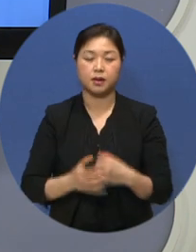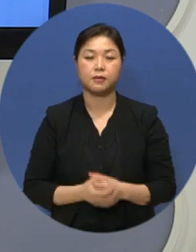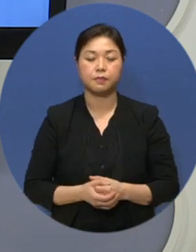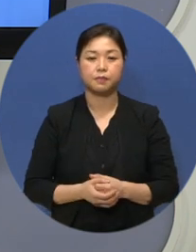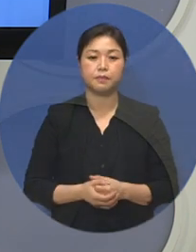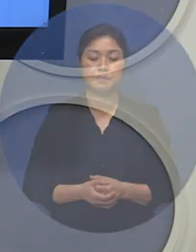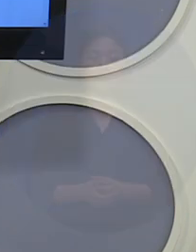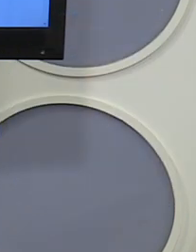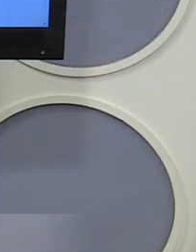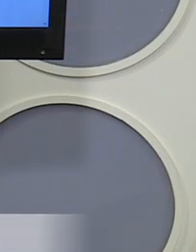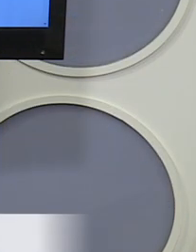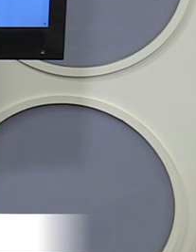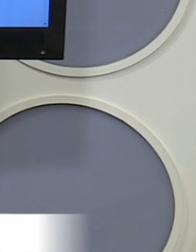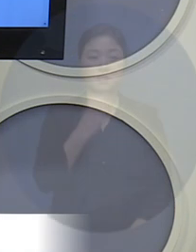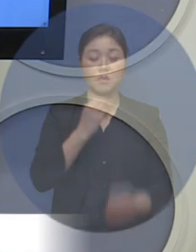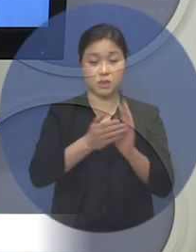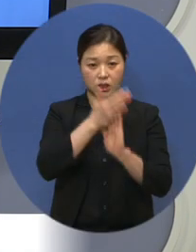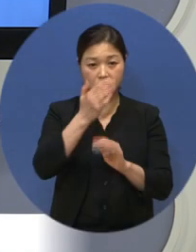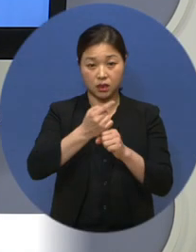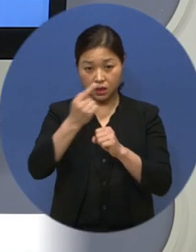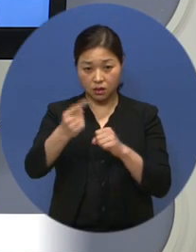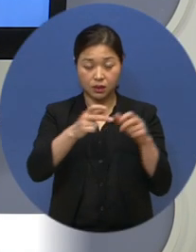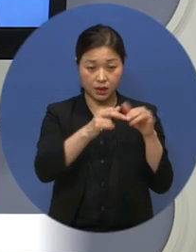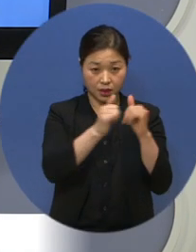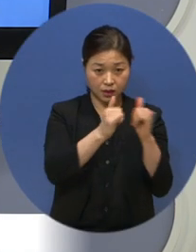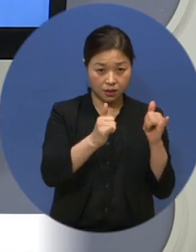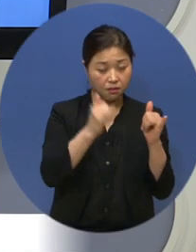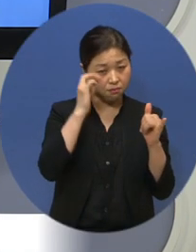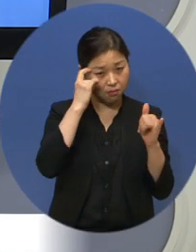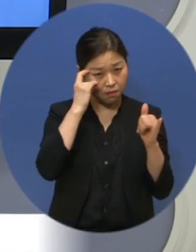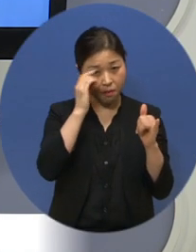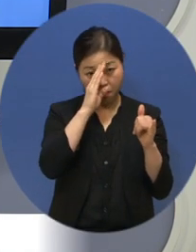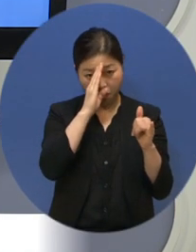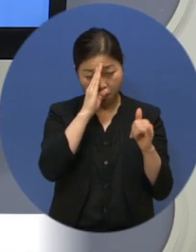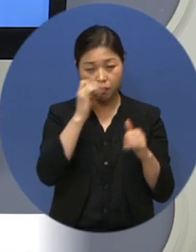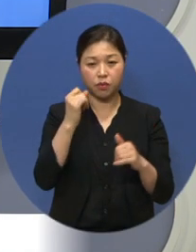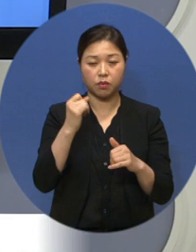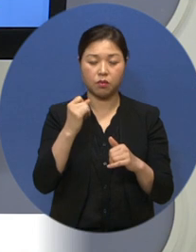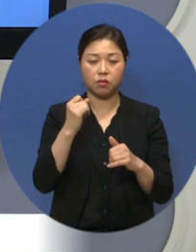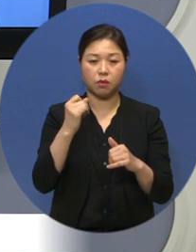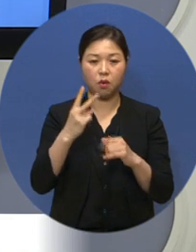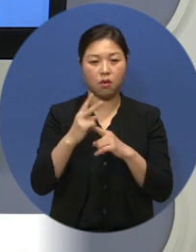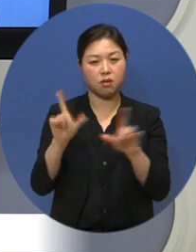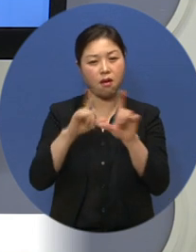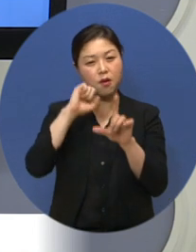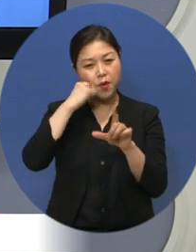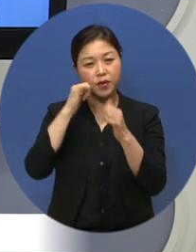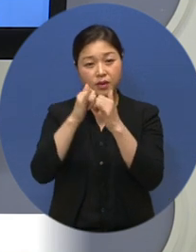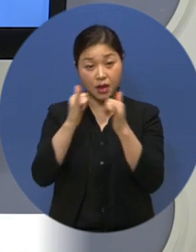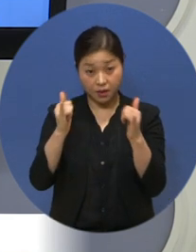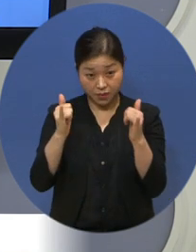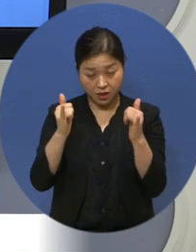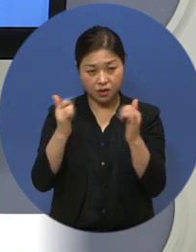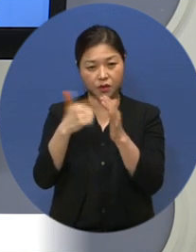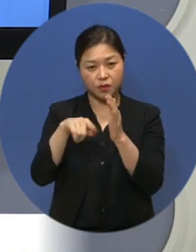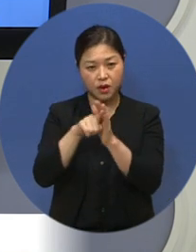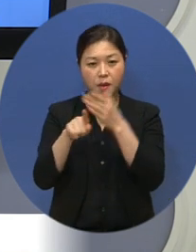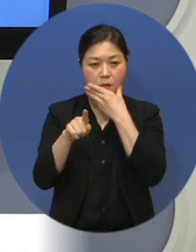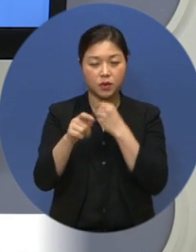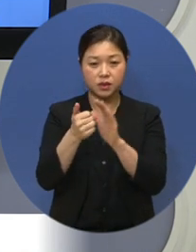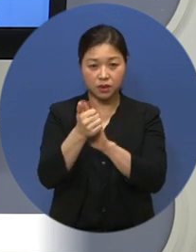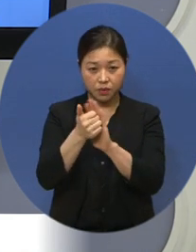소식입니다 서울시가 내년 장애인과 정신 질환자 등 취약계층을 위한 복지서비스 예산의